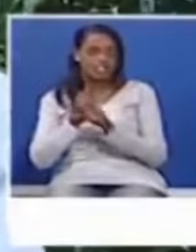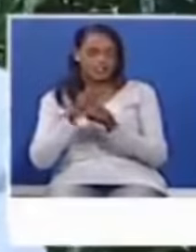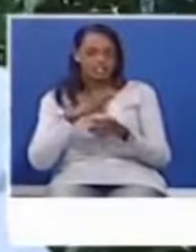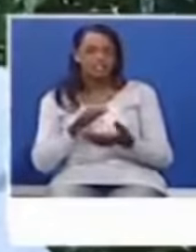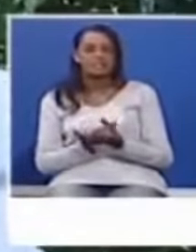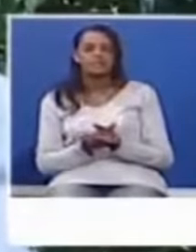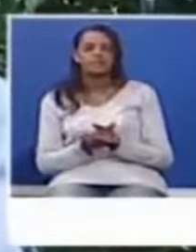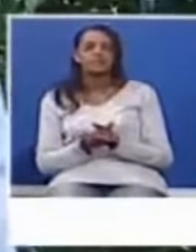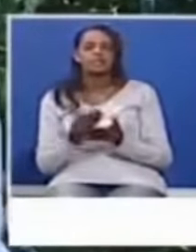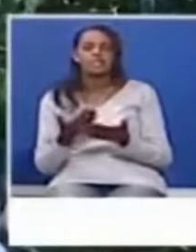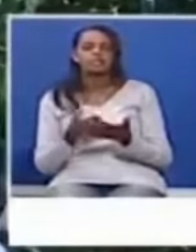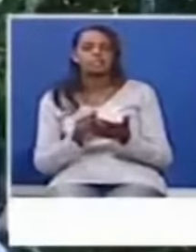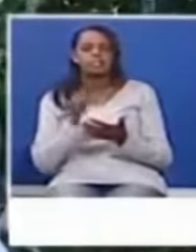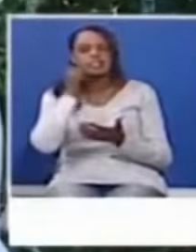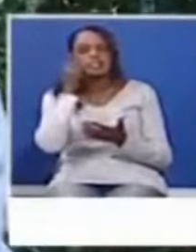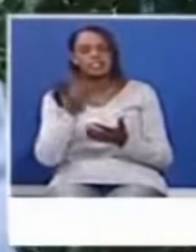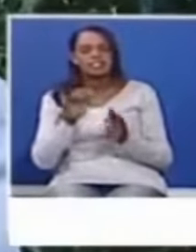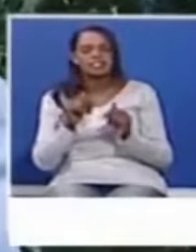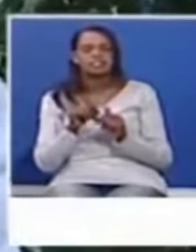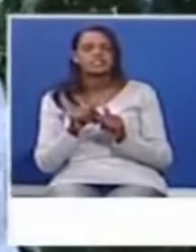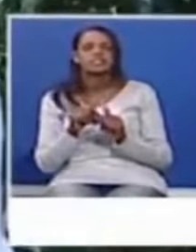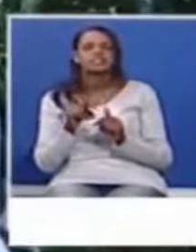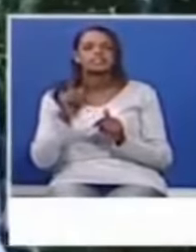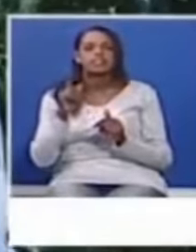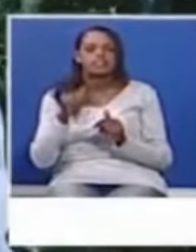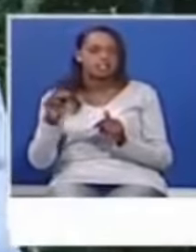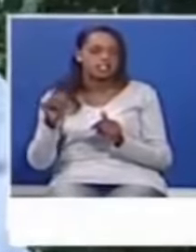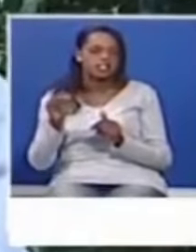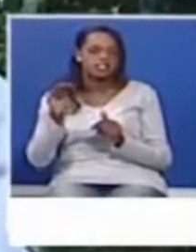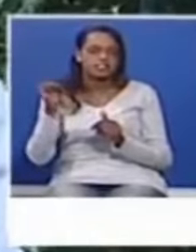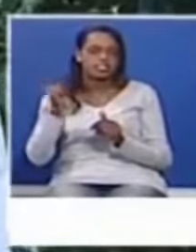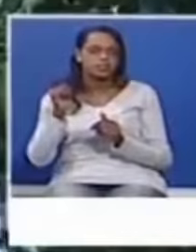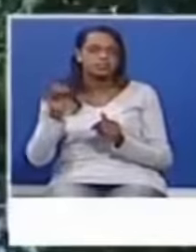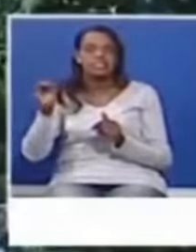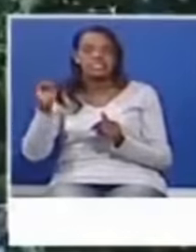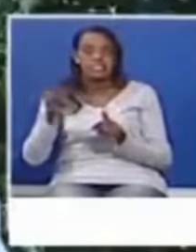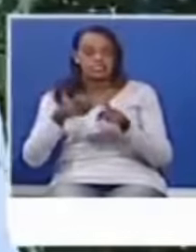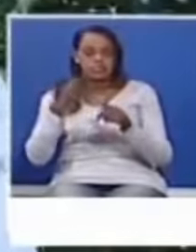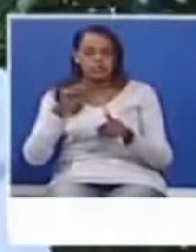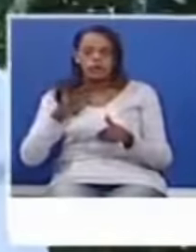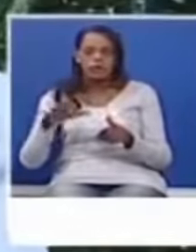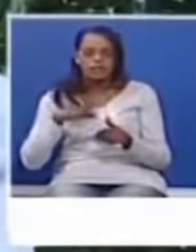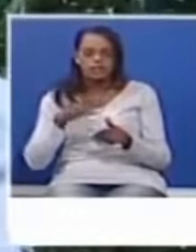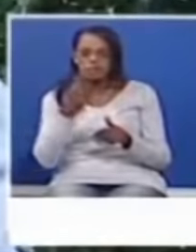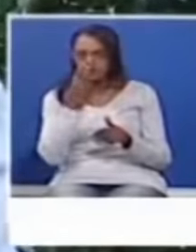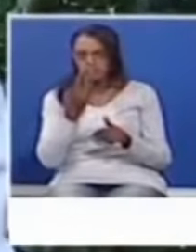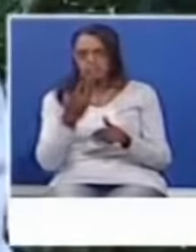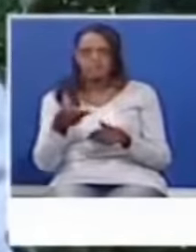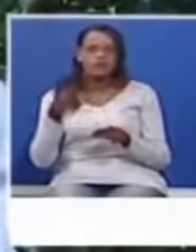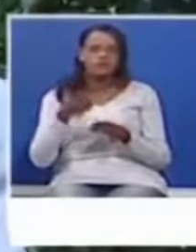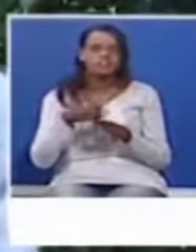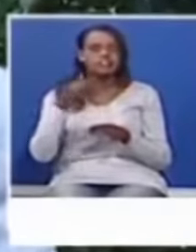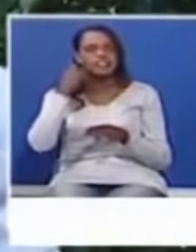ካብዚ ዕለታት እዚ ካብ 1990 ጀሚሩ ግን ኣብ ቆልዑ ዝነበረ ጠመተ ክም ንምባል እቲ